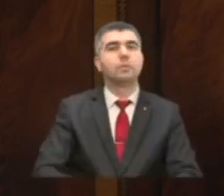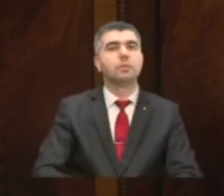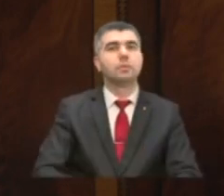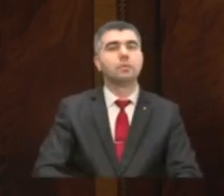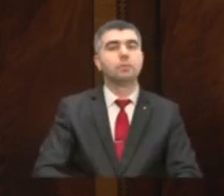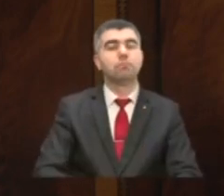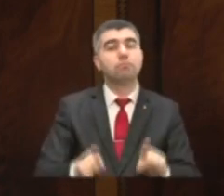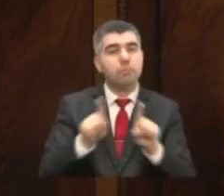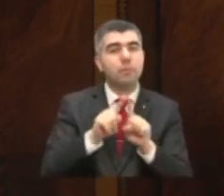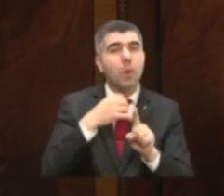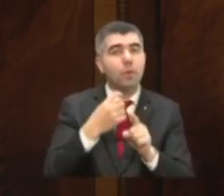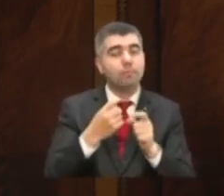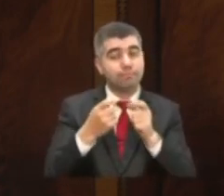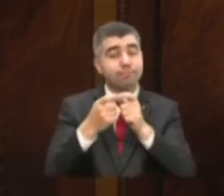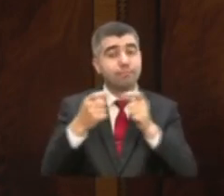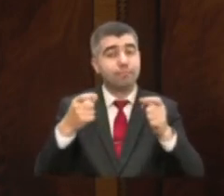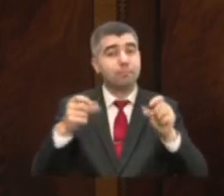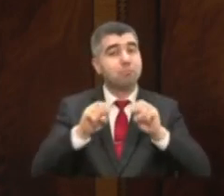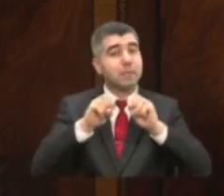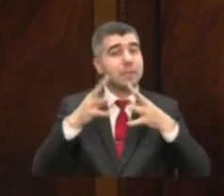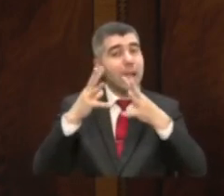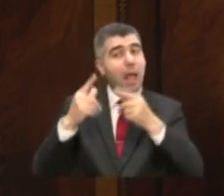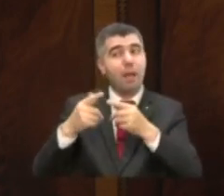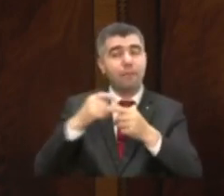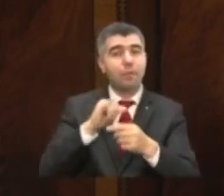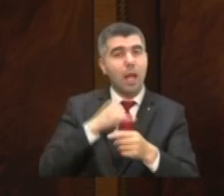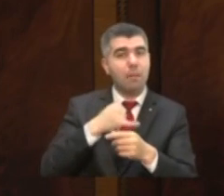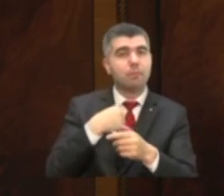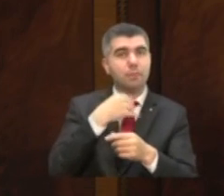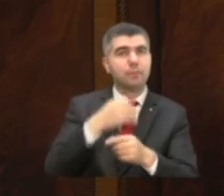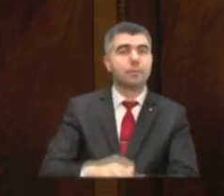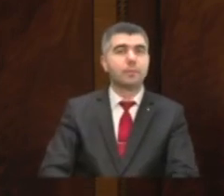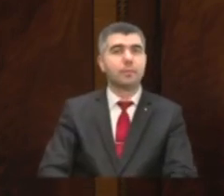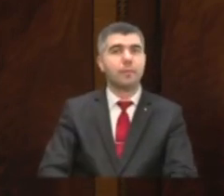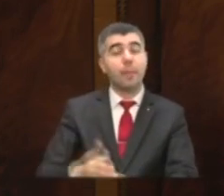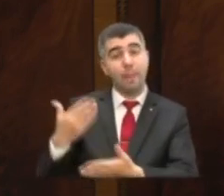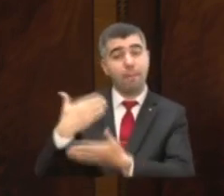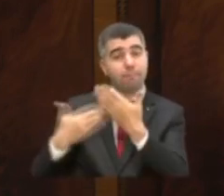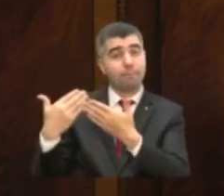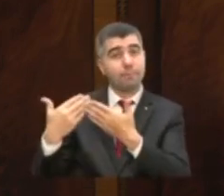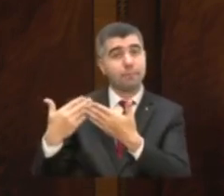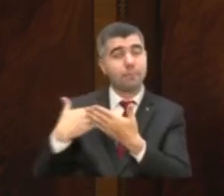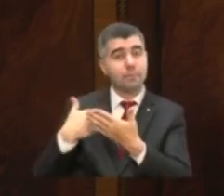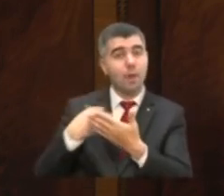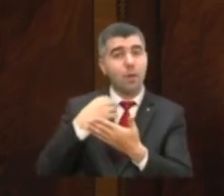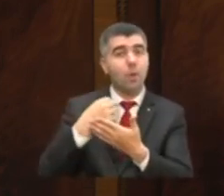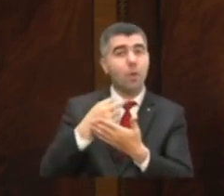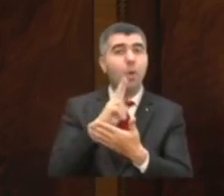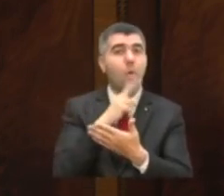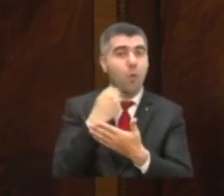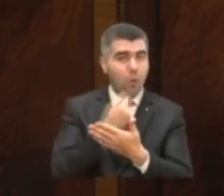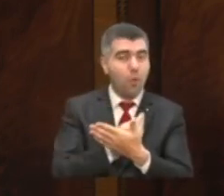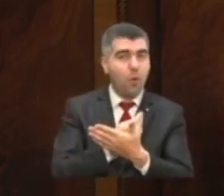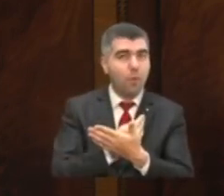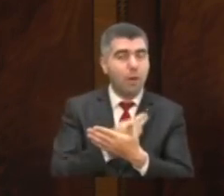وتسعت مع الأسف الشديد مع مرور السنوات. وبالمناسبة لا بد أن أشير إلى قضية شرط ليها هنا وأشير المرة لنا. الحكومة هي